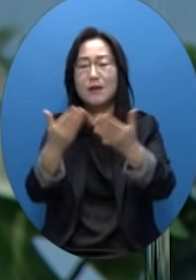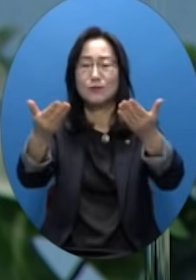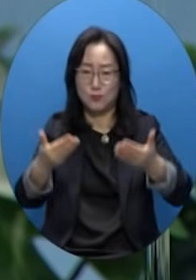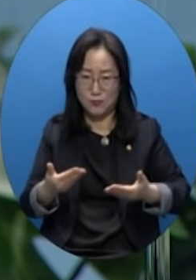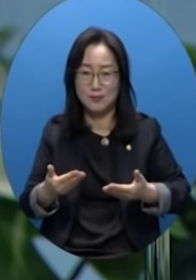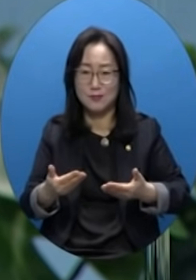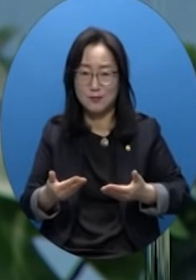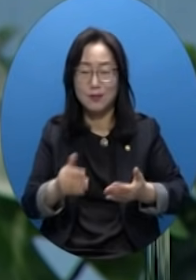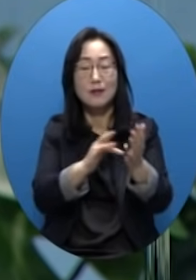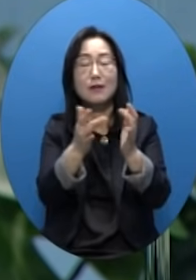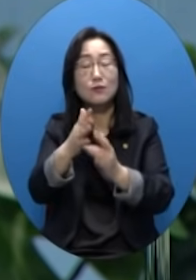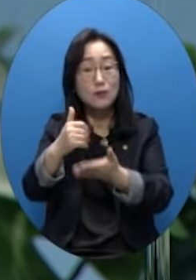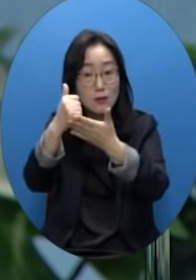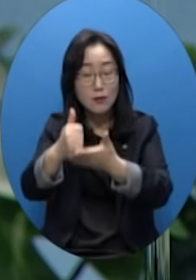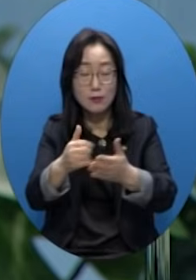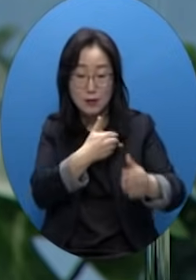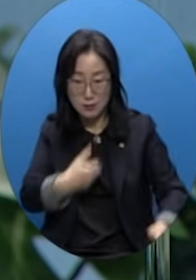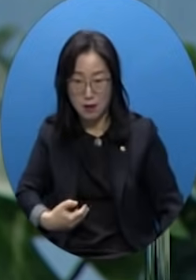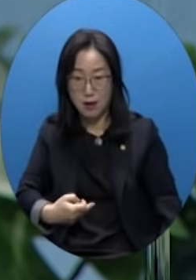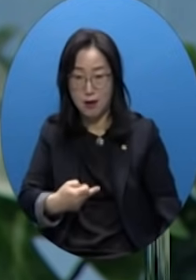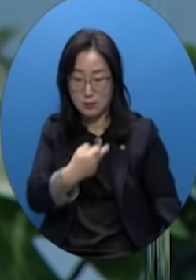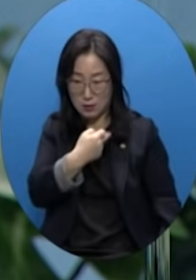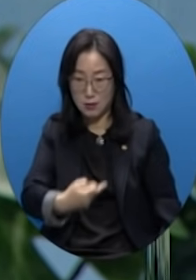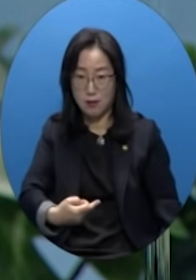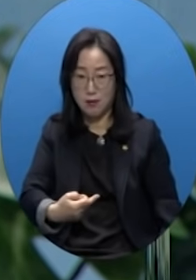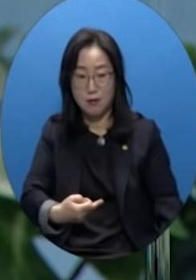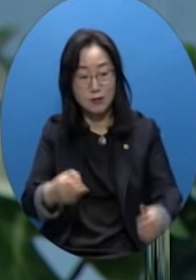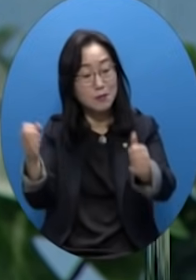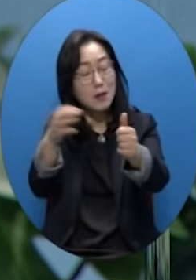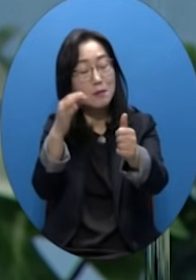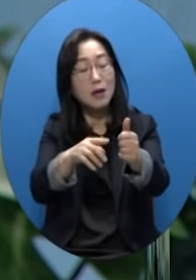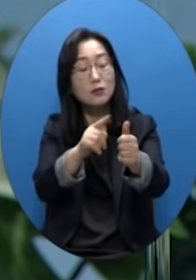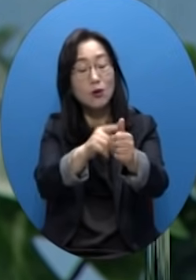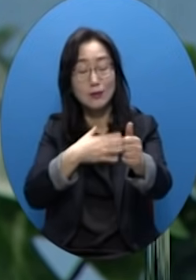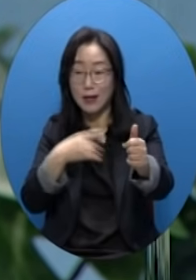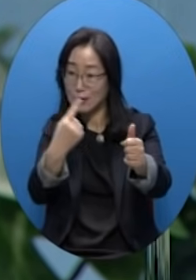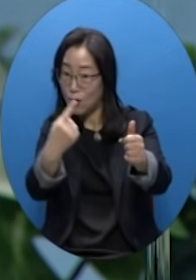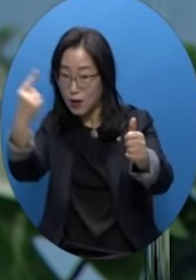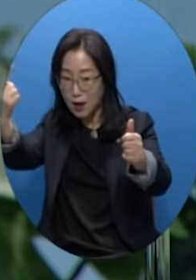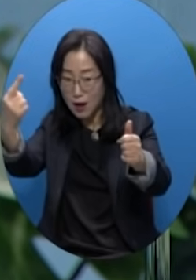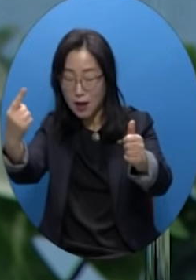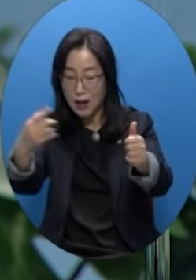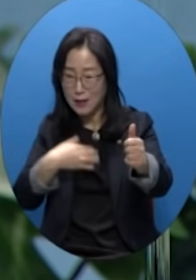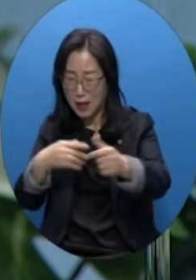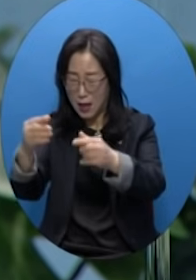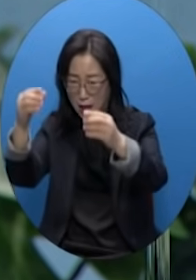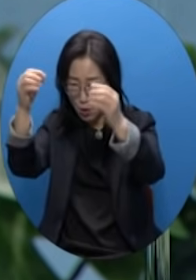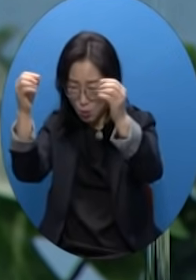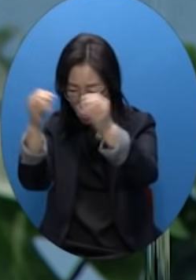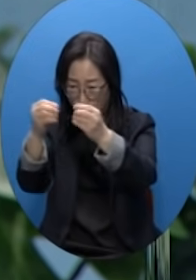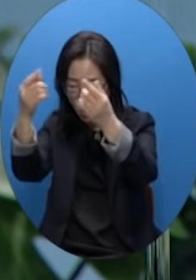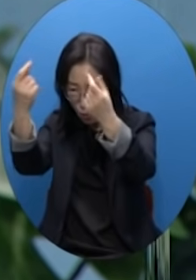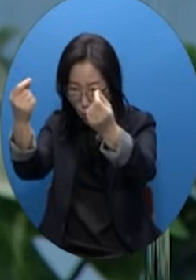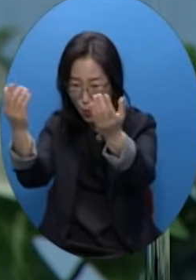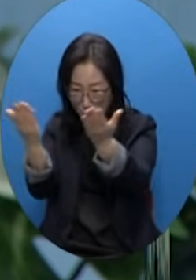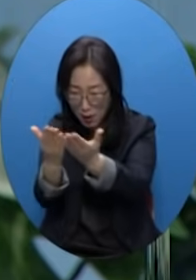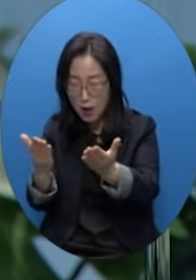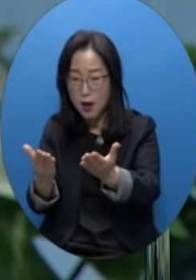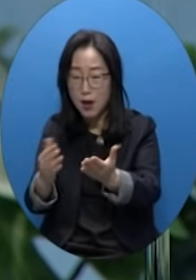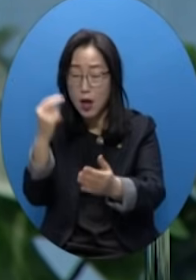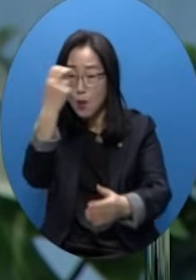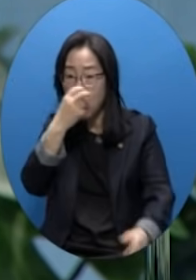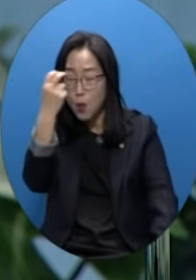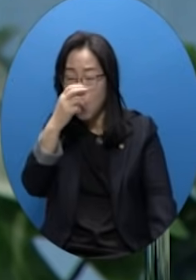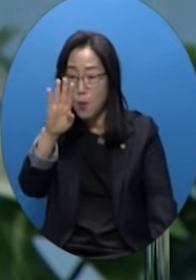예수님께서 제자들에게 내가 가면 나와 똑같은 버사 너를 두 문자를 보낸다 고